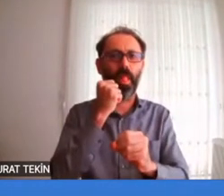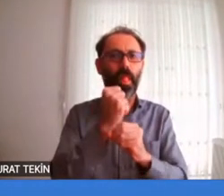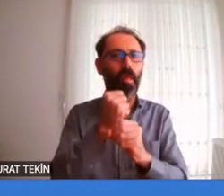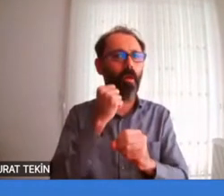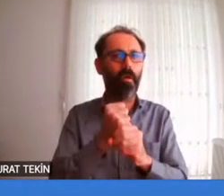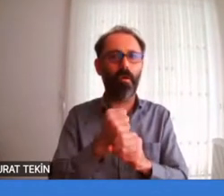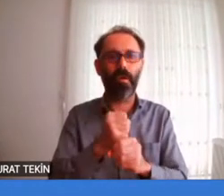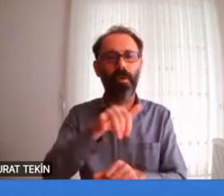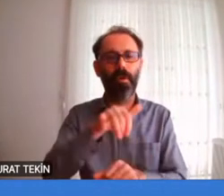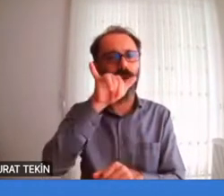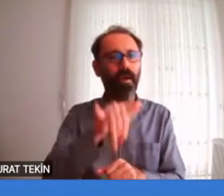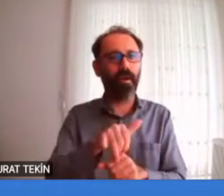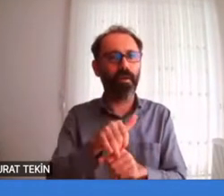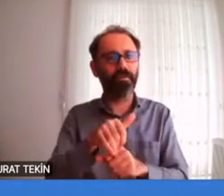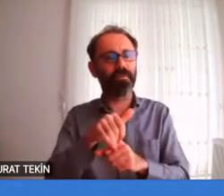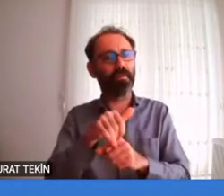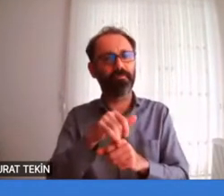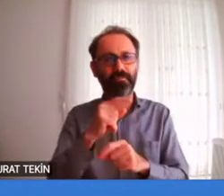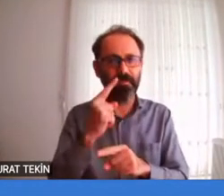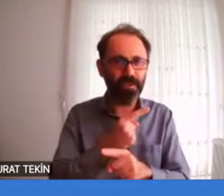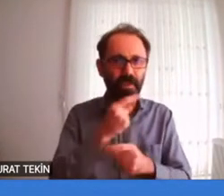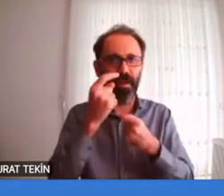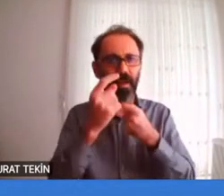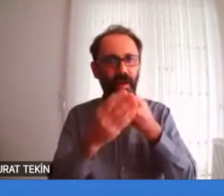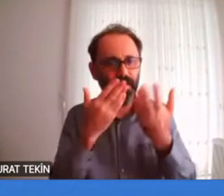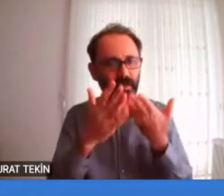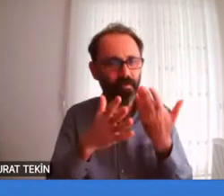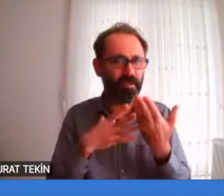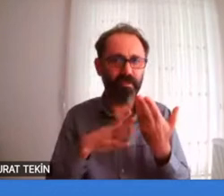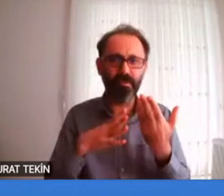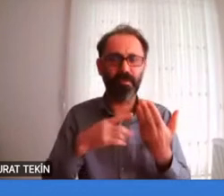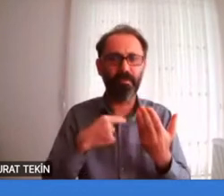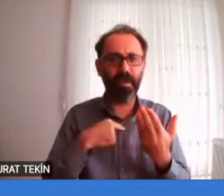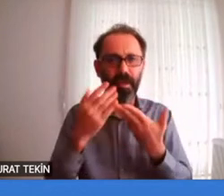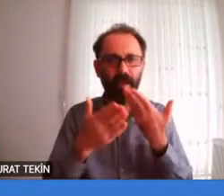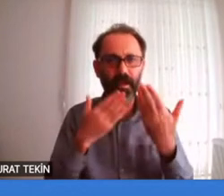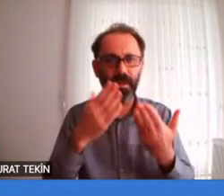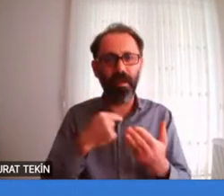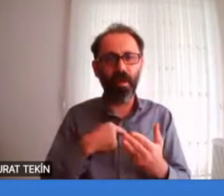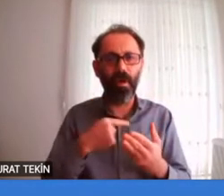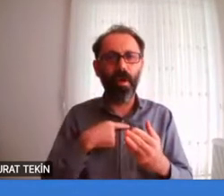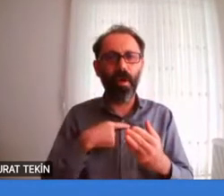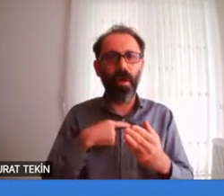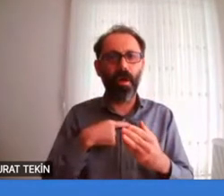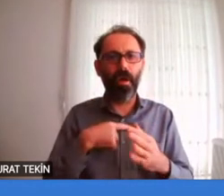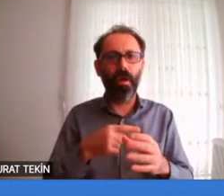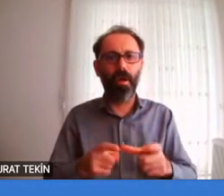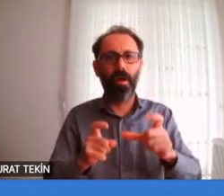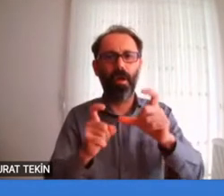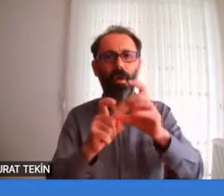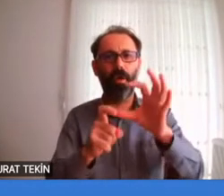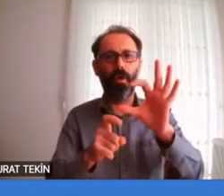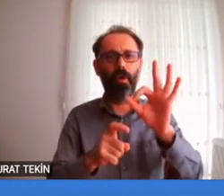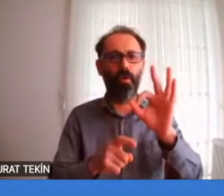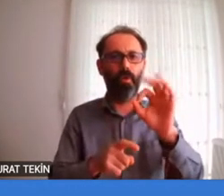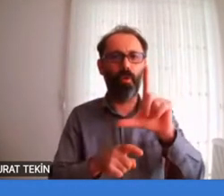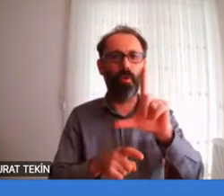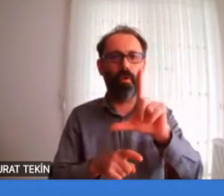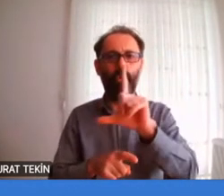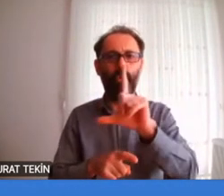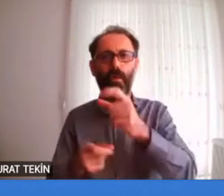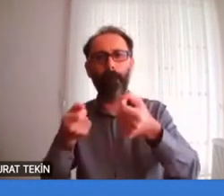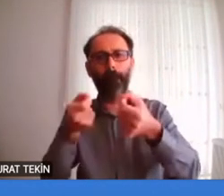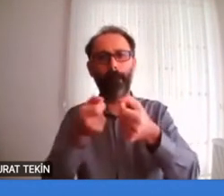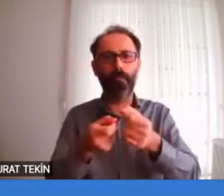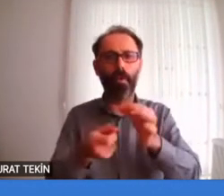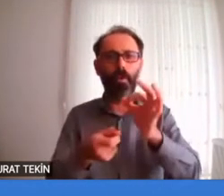düzeyde bilgisi olabilen katılımcılar olabileceğini varsayarak Golbol hakkında bilgi vererek başlamak istiyorum. Sonra da sözü rektör